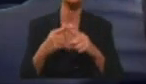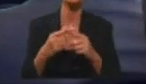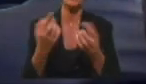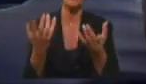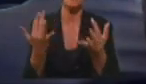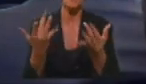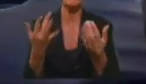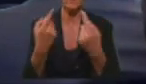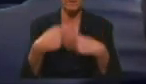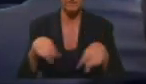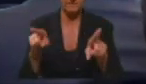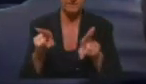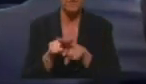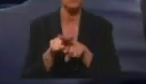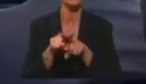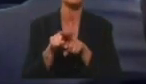tutaj dokonywać